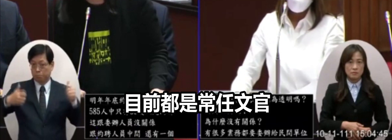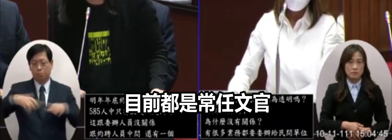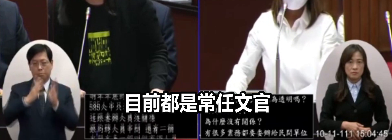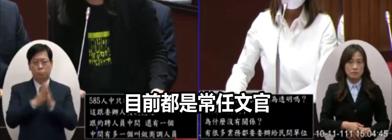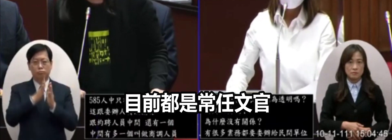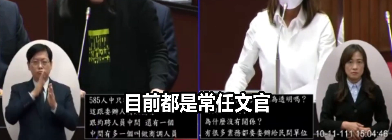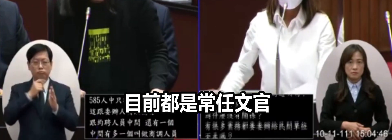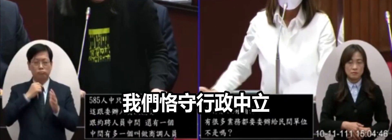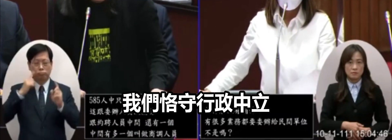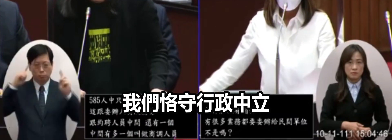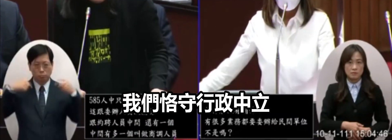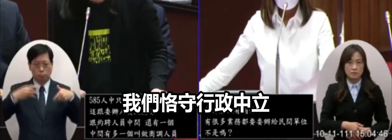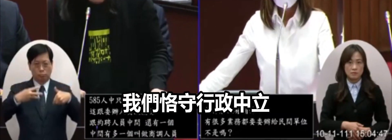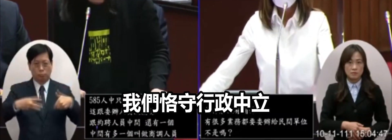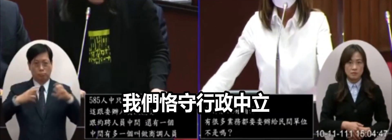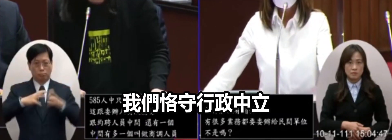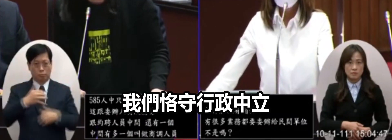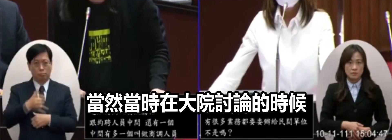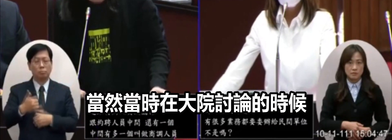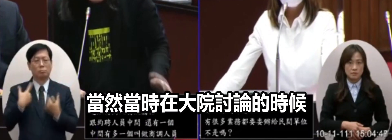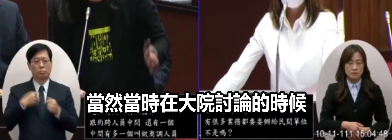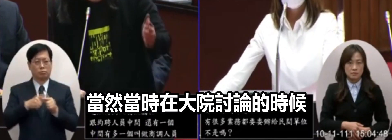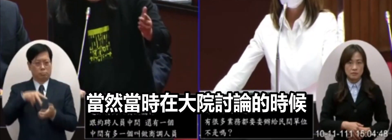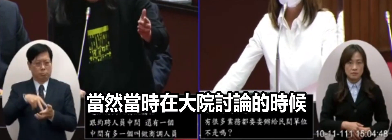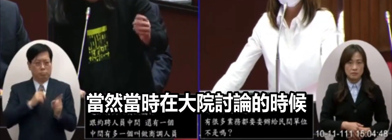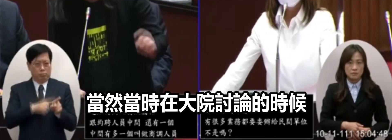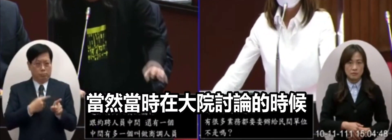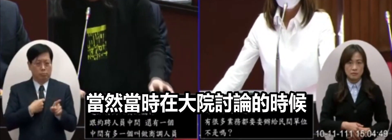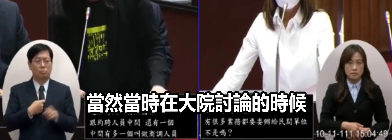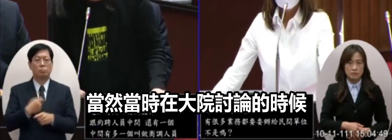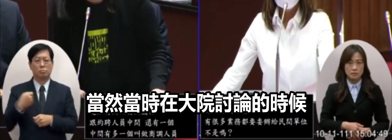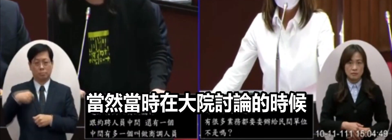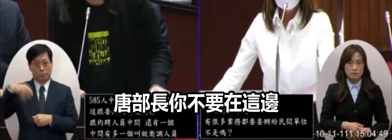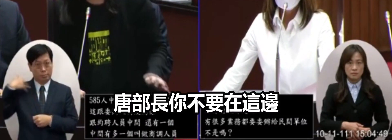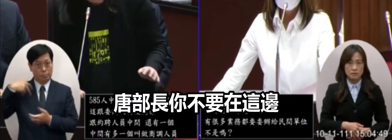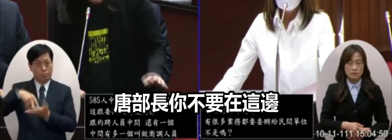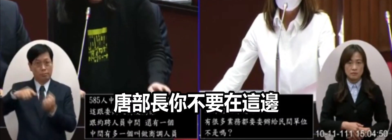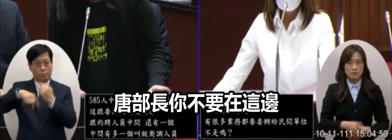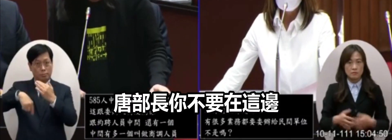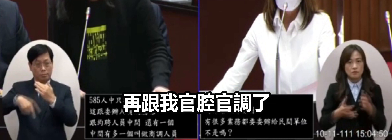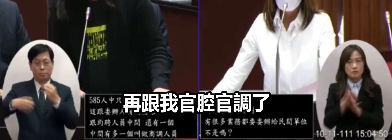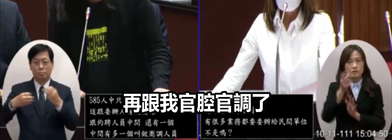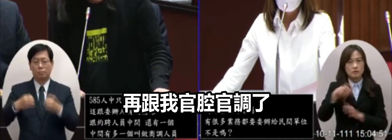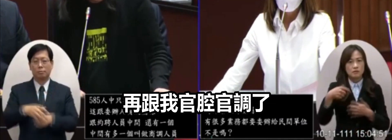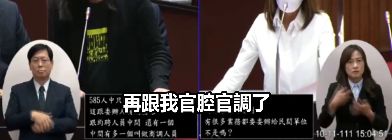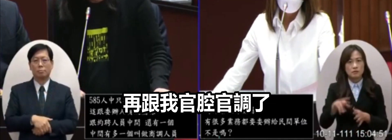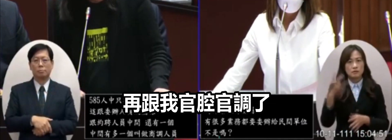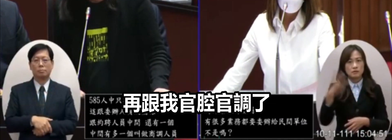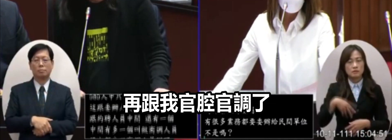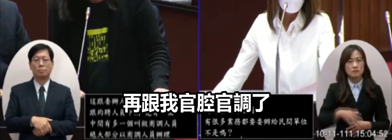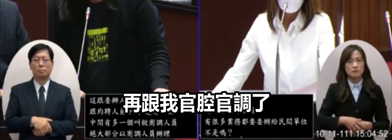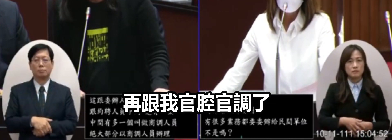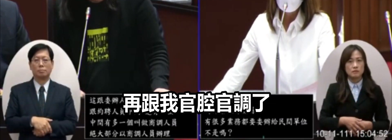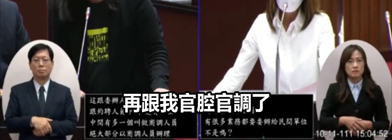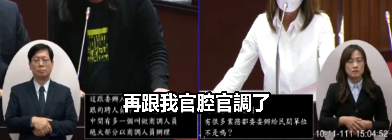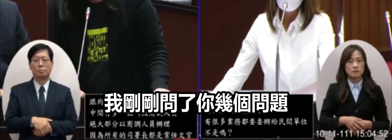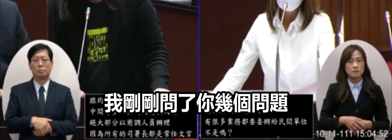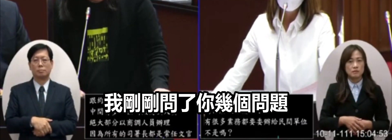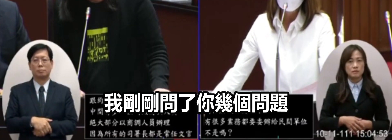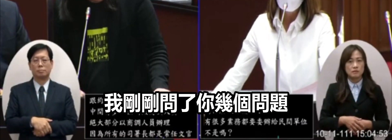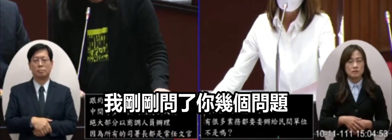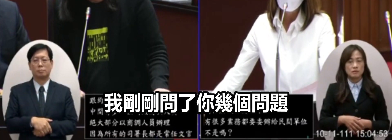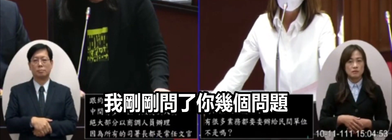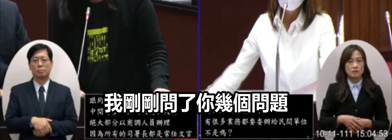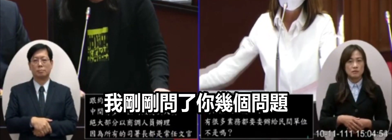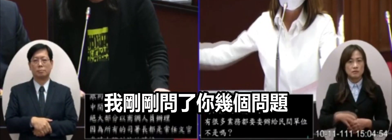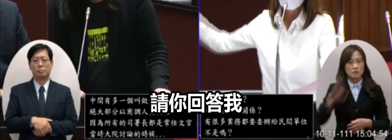常任文官，我们恪守行政中立。当然当时在大院讨论的时候， 部长你不要在这边再跟我那个官腔关掉了，我刚